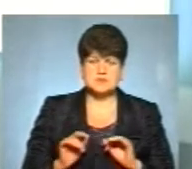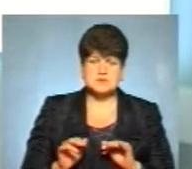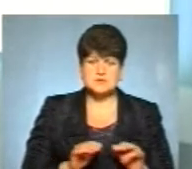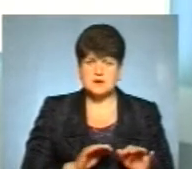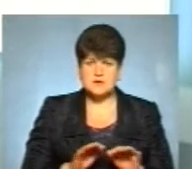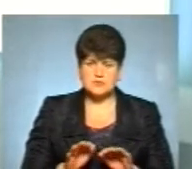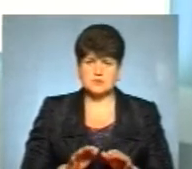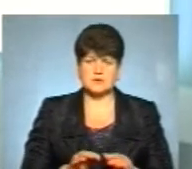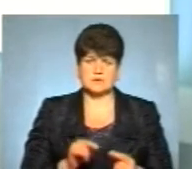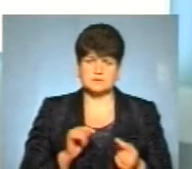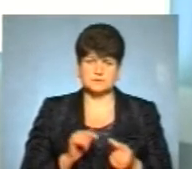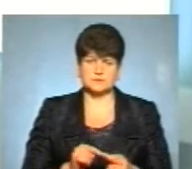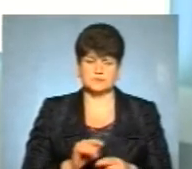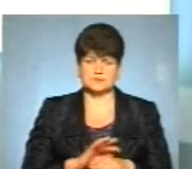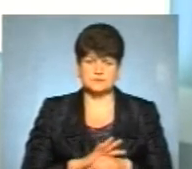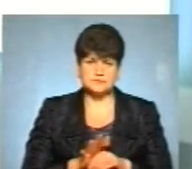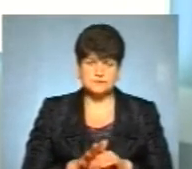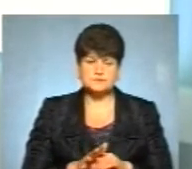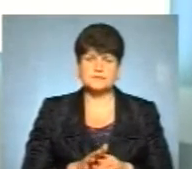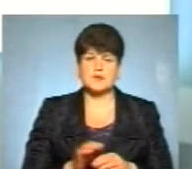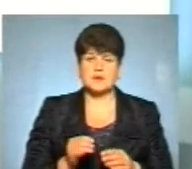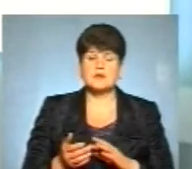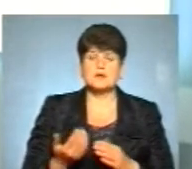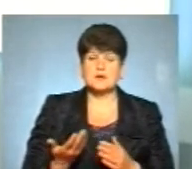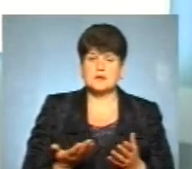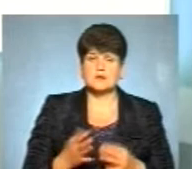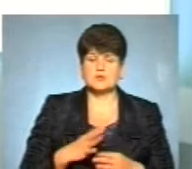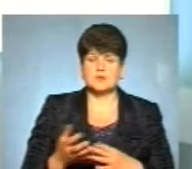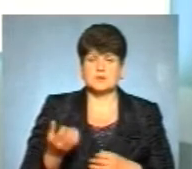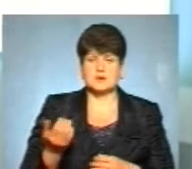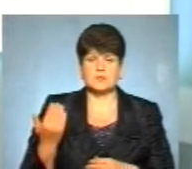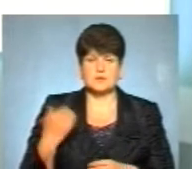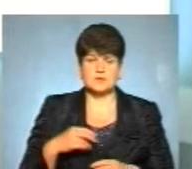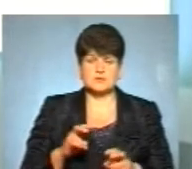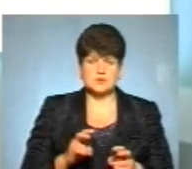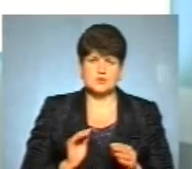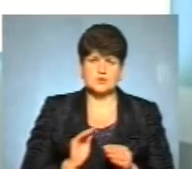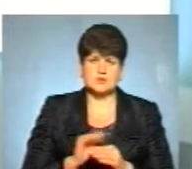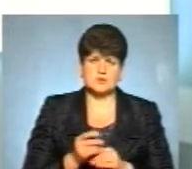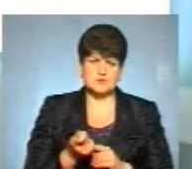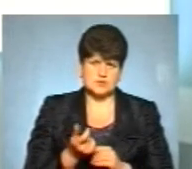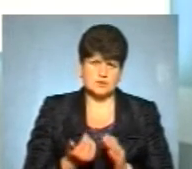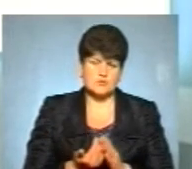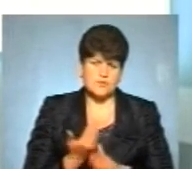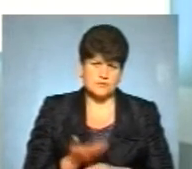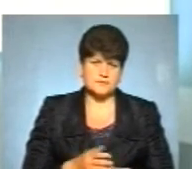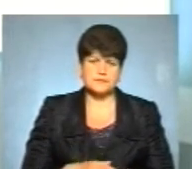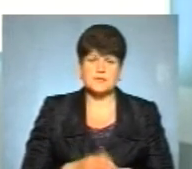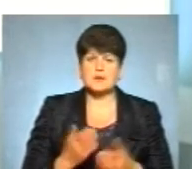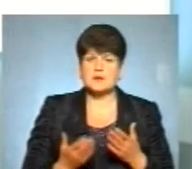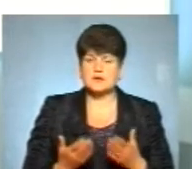заходи, які були прийняті і на попередньому засіданні оперативного штабу. Ну і звичайно додали дещо нове. Ось